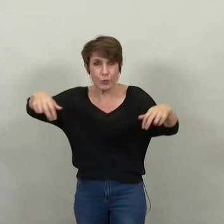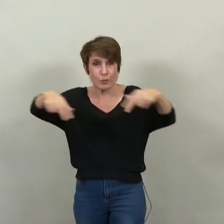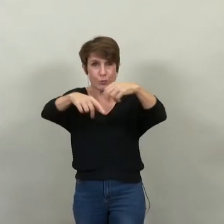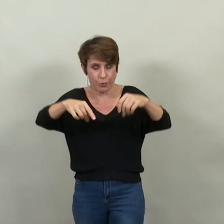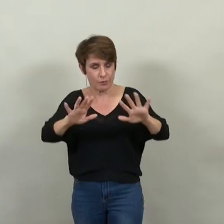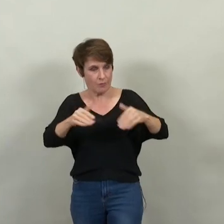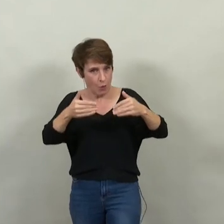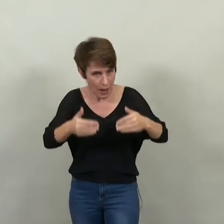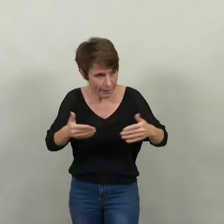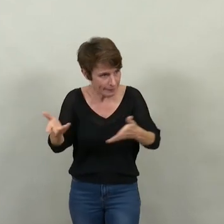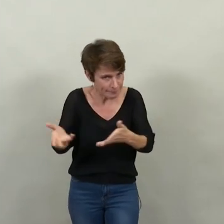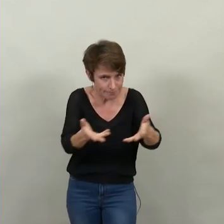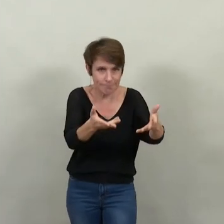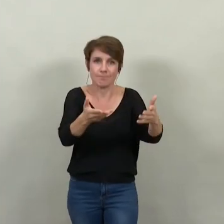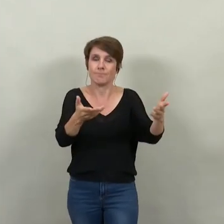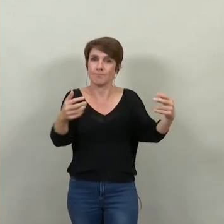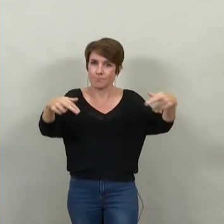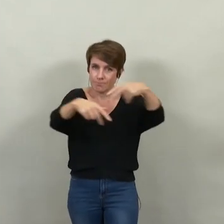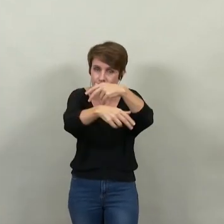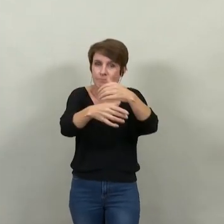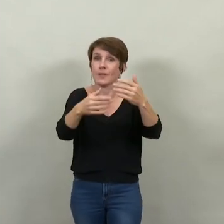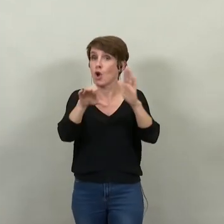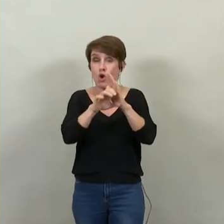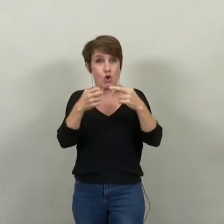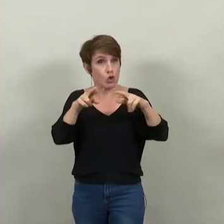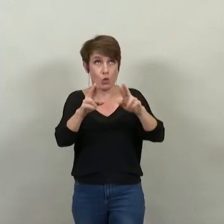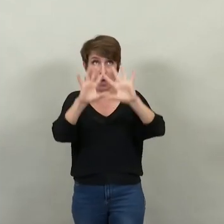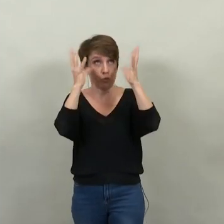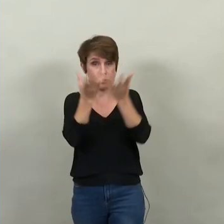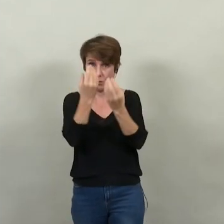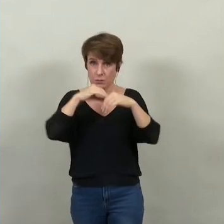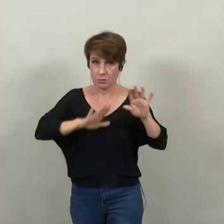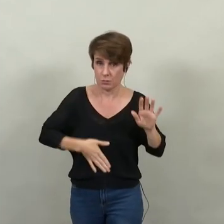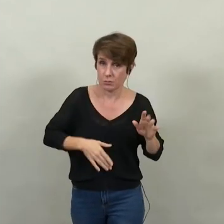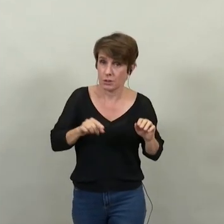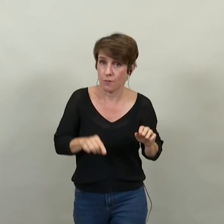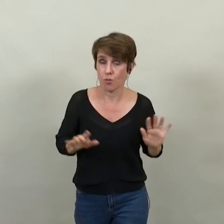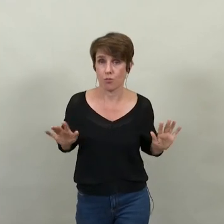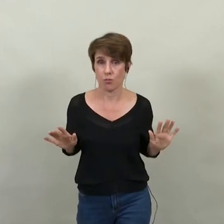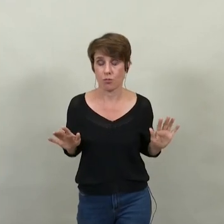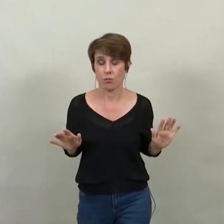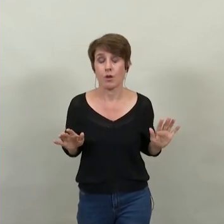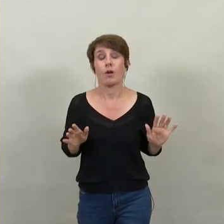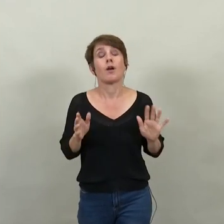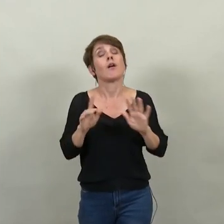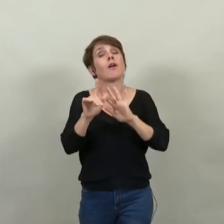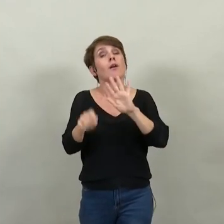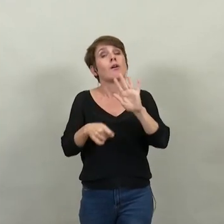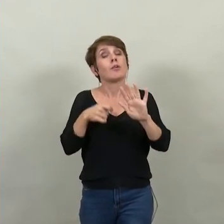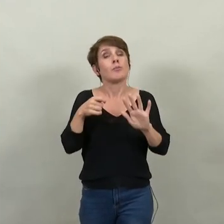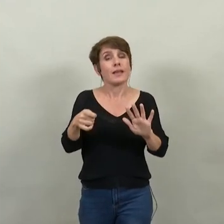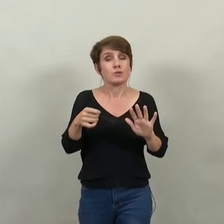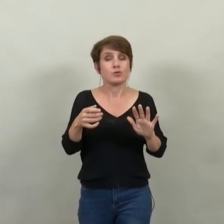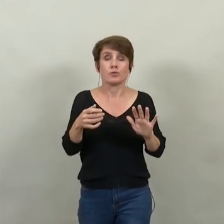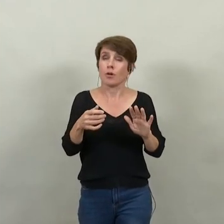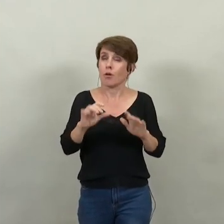de la route de manière générale bien sûr si on veut garder des hiérarchisations des mobilités